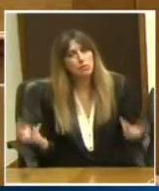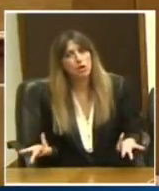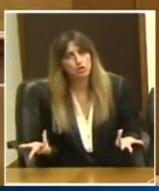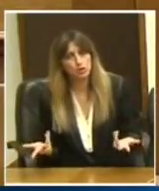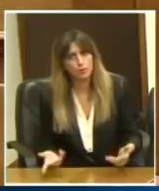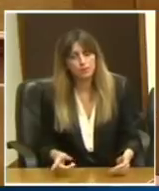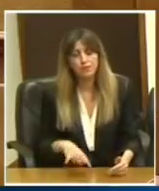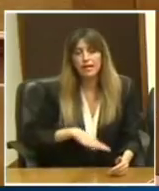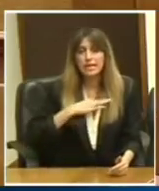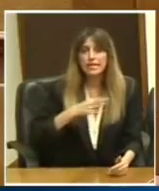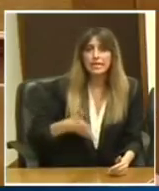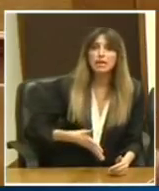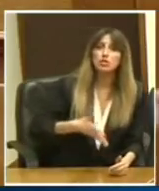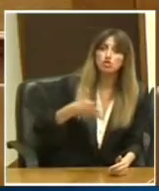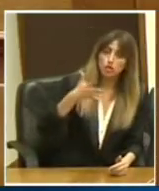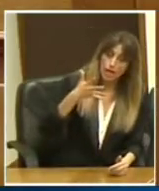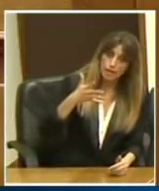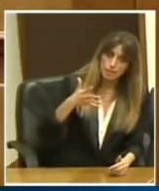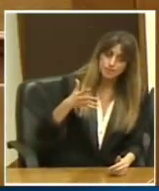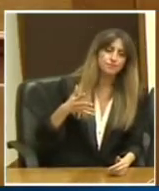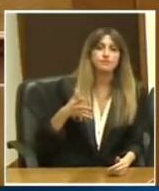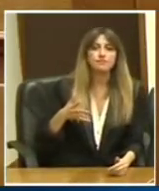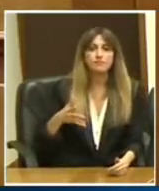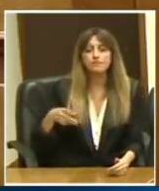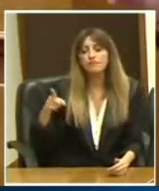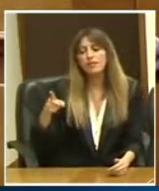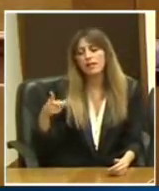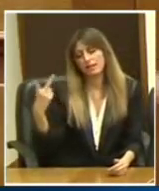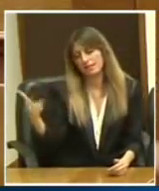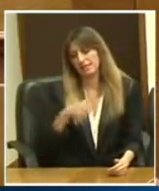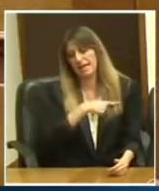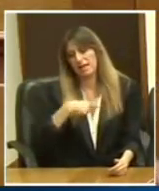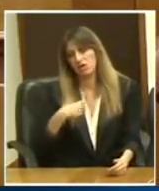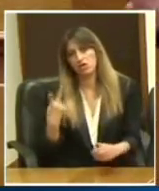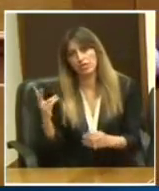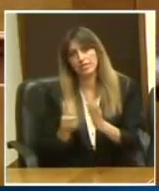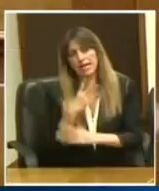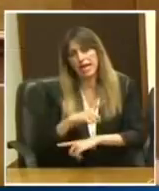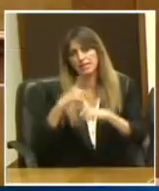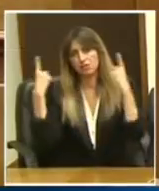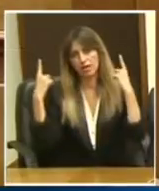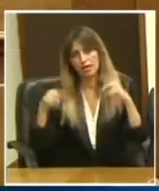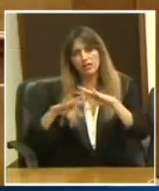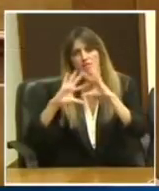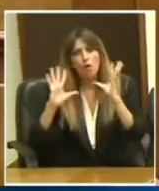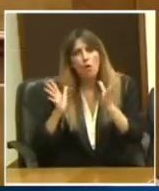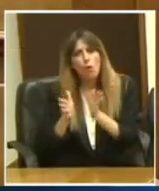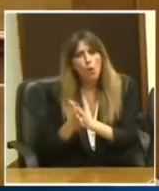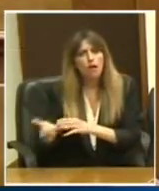Δημοκρατίας είναι αυτά στα οποία αναφέρεται, τα επιχειρήματα δηλαδή τα οποία